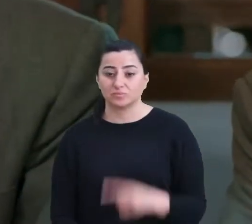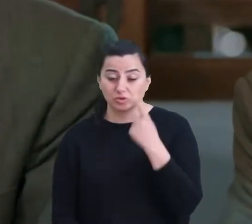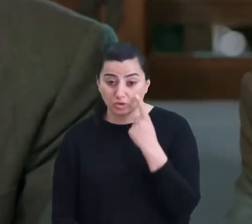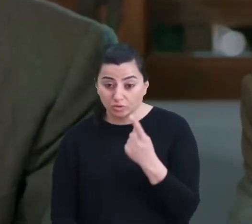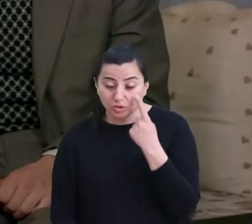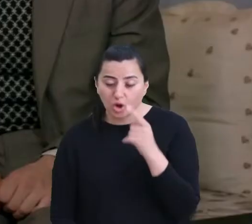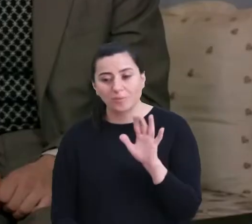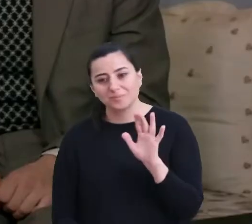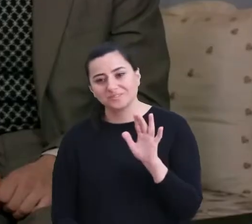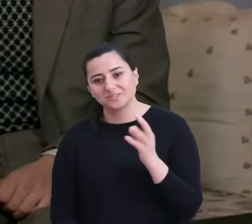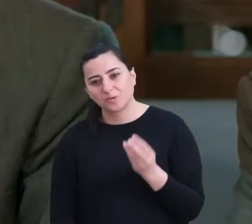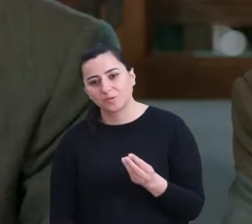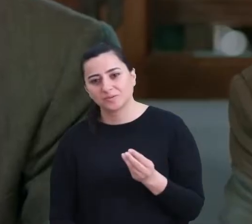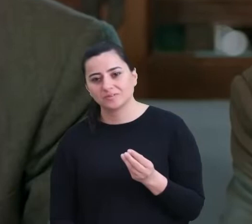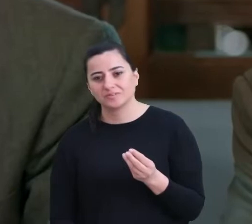Görmüş, görmemiş.